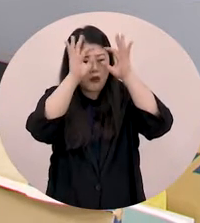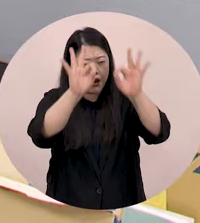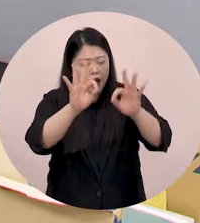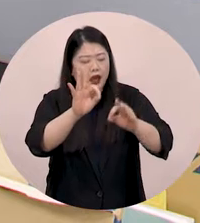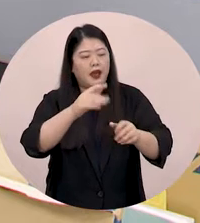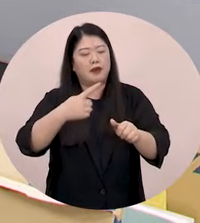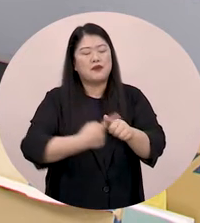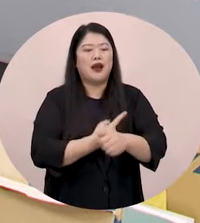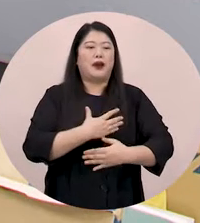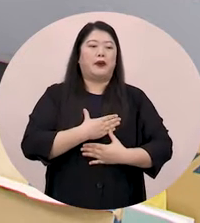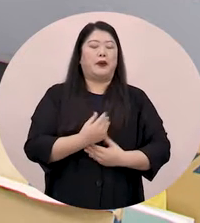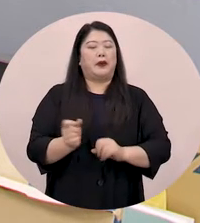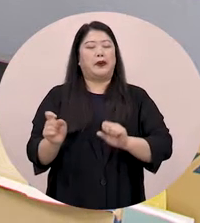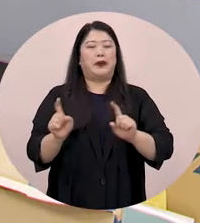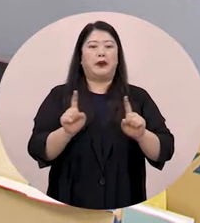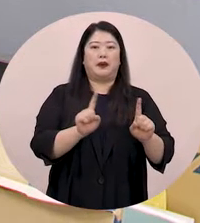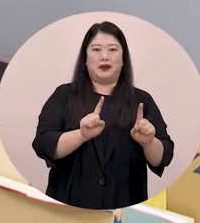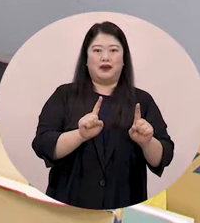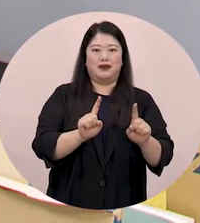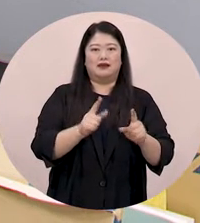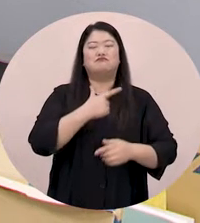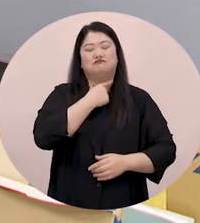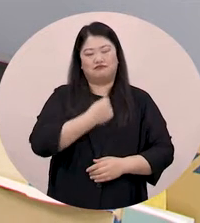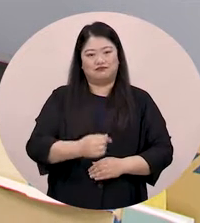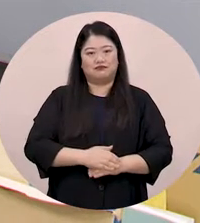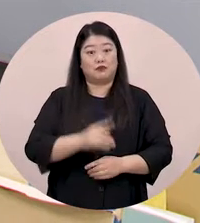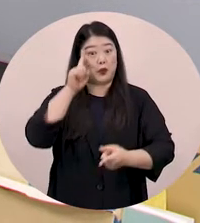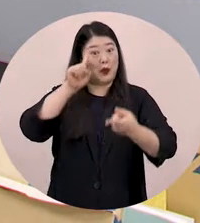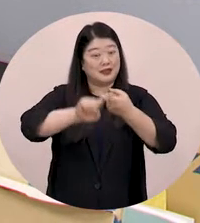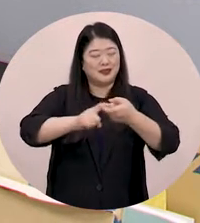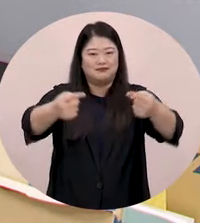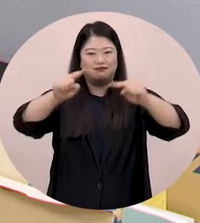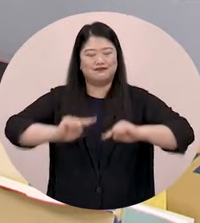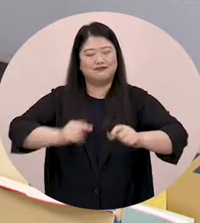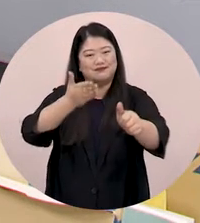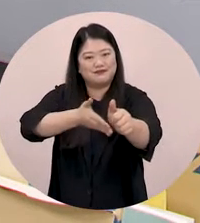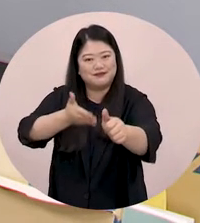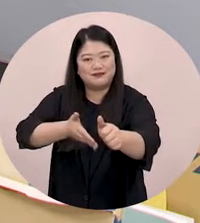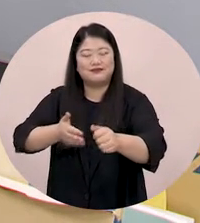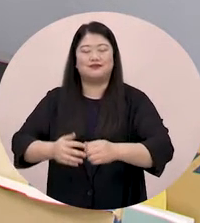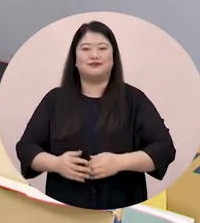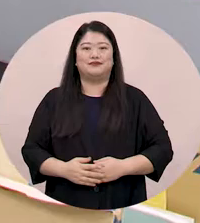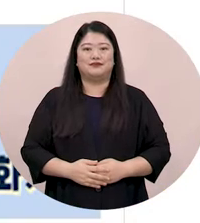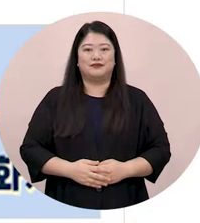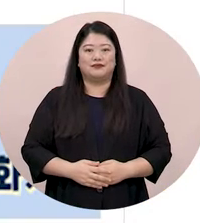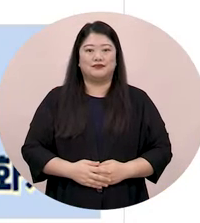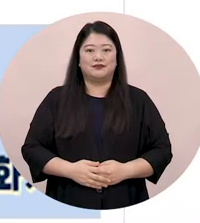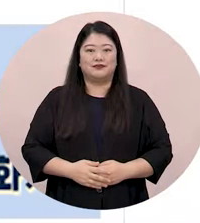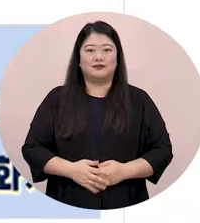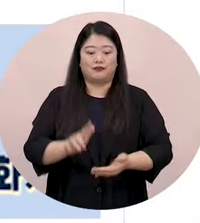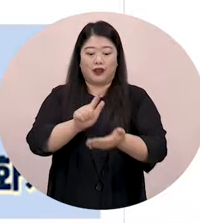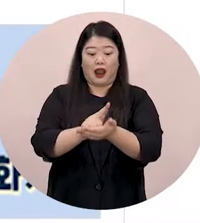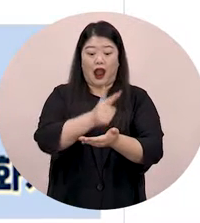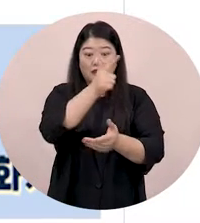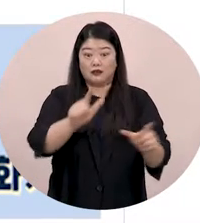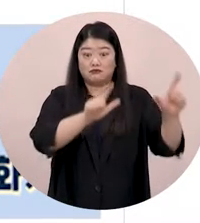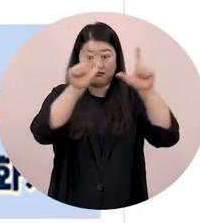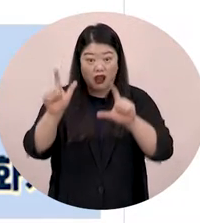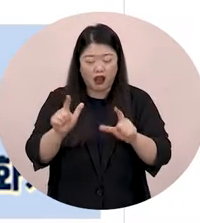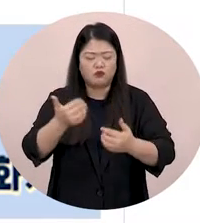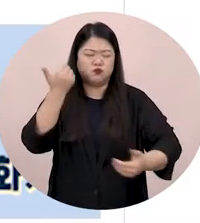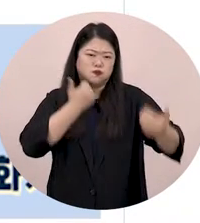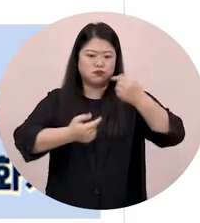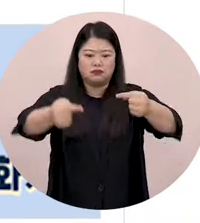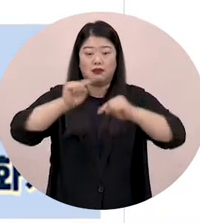힐링할 수 있는 강좌를 마련했습니다. 관심 있는 국민들의 많은 참여를 바랍니다. 강좌는 강서구민이면